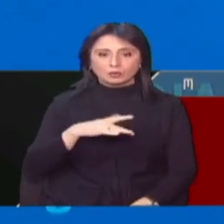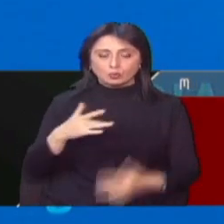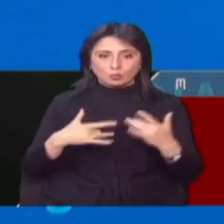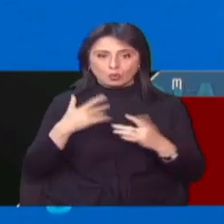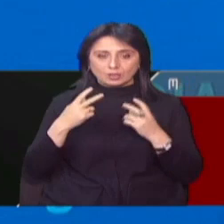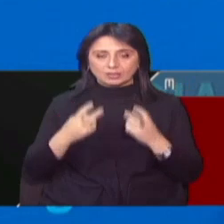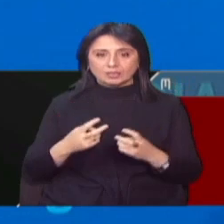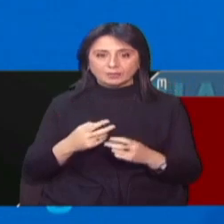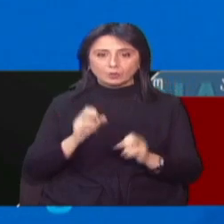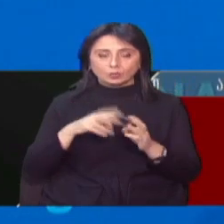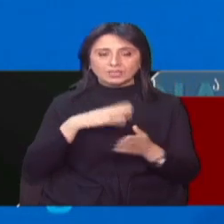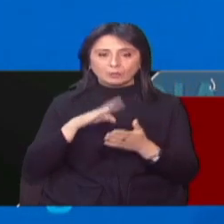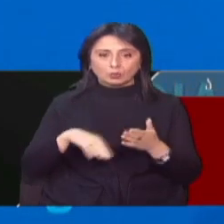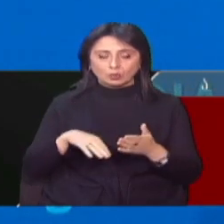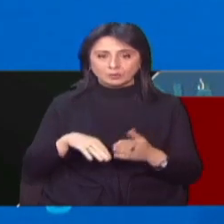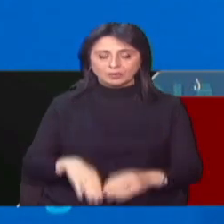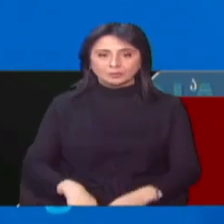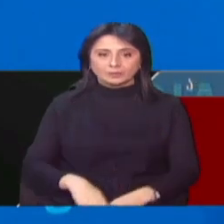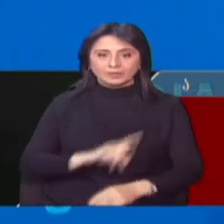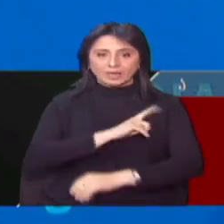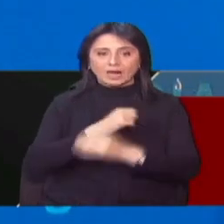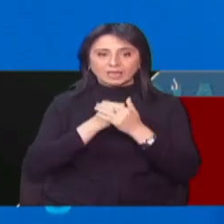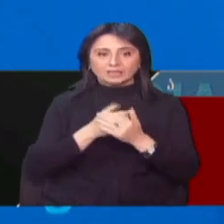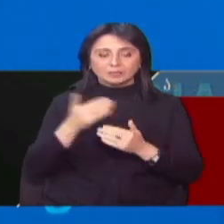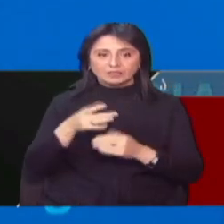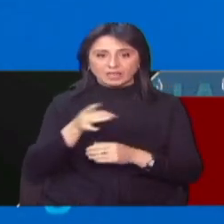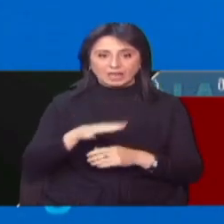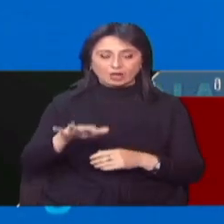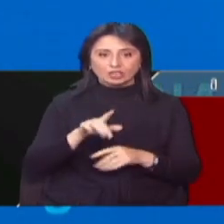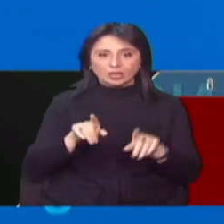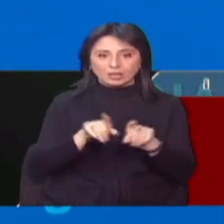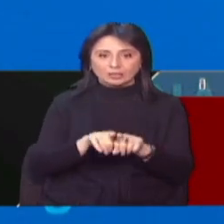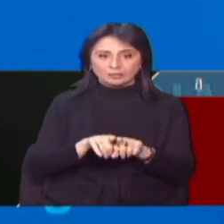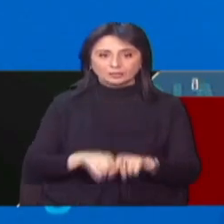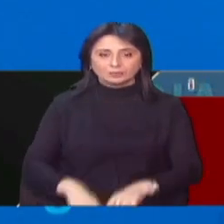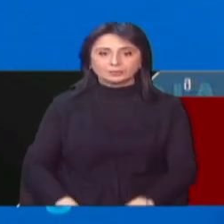როლზე უსაფრთხოების გაძლიერების მხრივ რეგიონში და ასევე